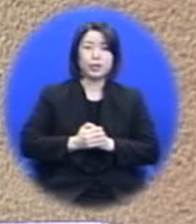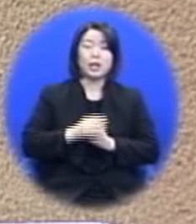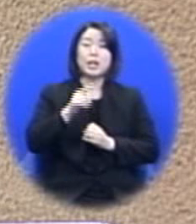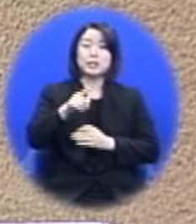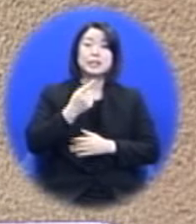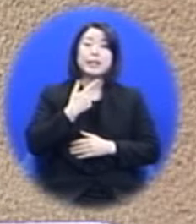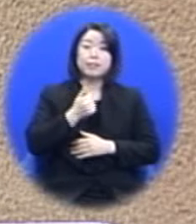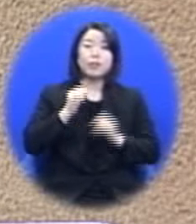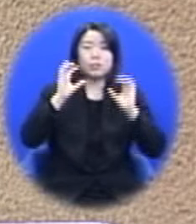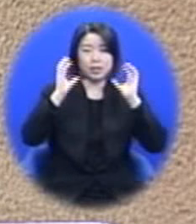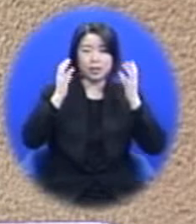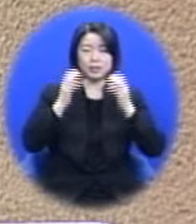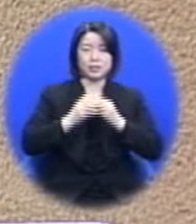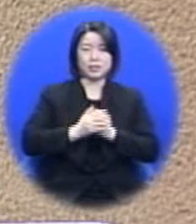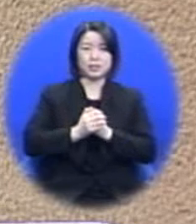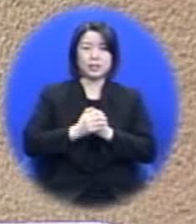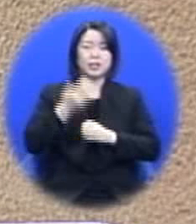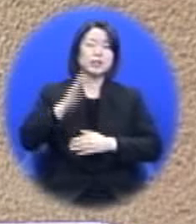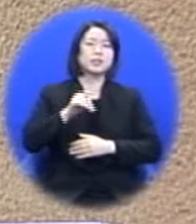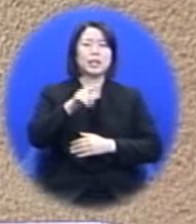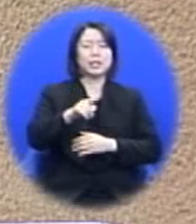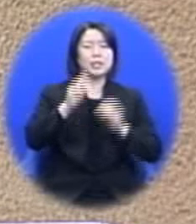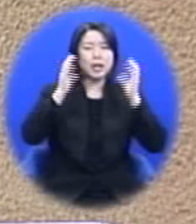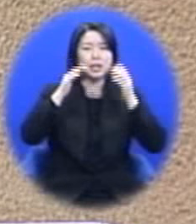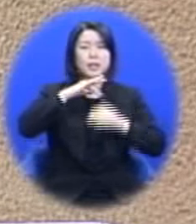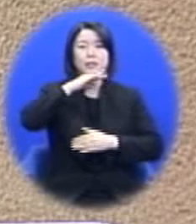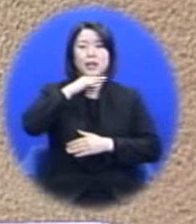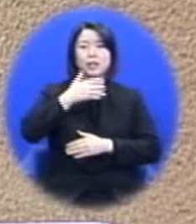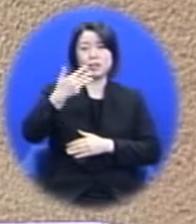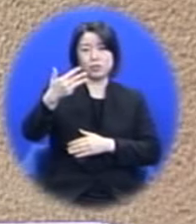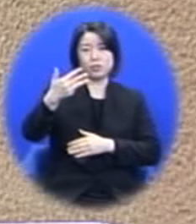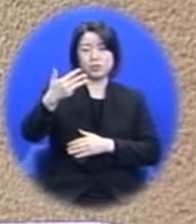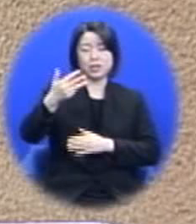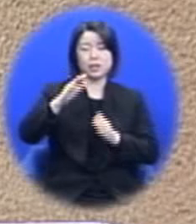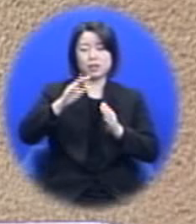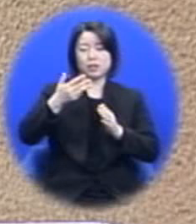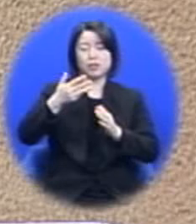그랬던 아이예요. 그런데 이 아이가 8살 때 죽습니다.